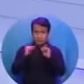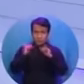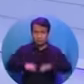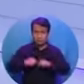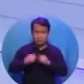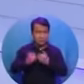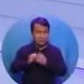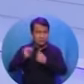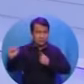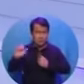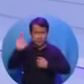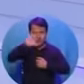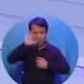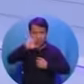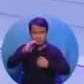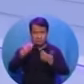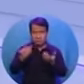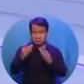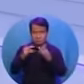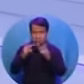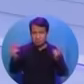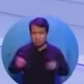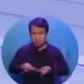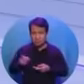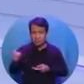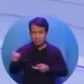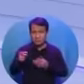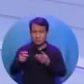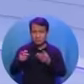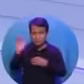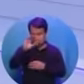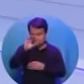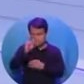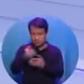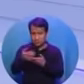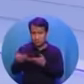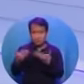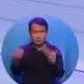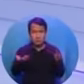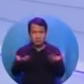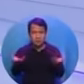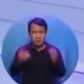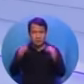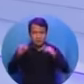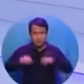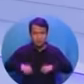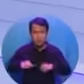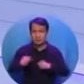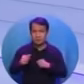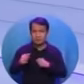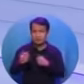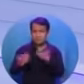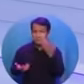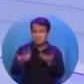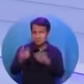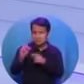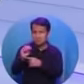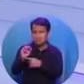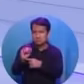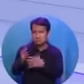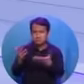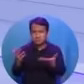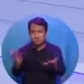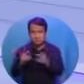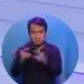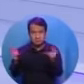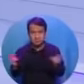kayo. Layo kayo sa kung kinaroonan nyo, baka walang signal doon sa